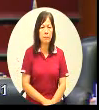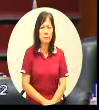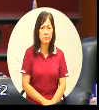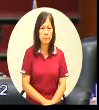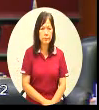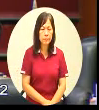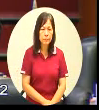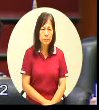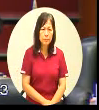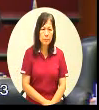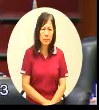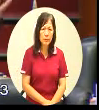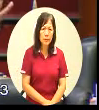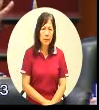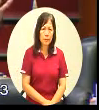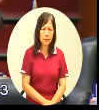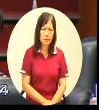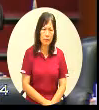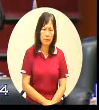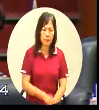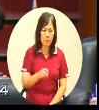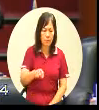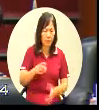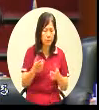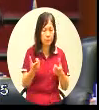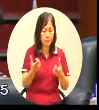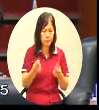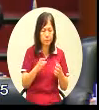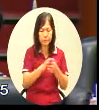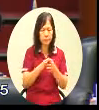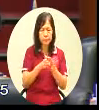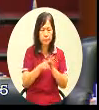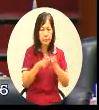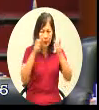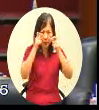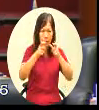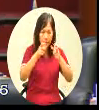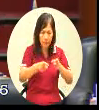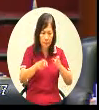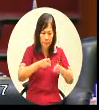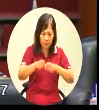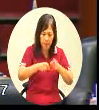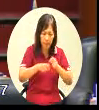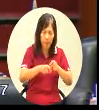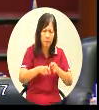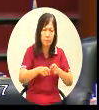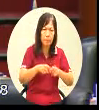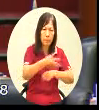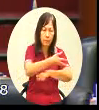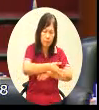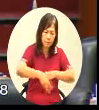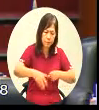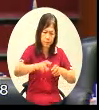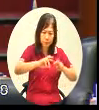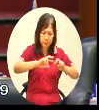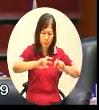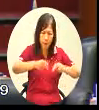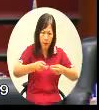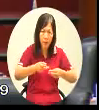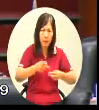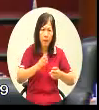这也是在相关的高雄港规划里面，我们整个海岸的改变里面，也影响